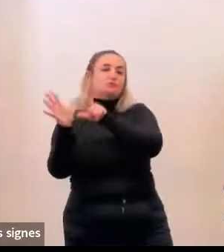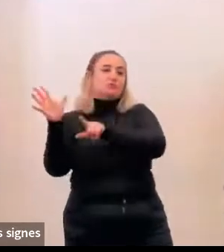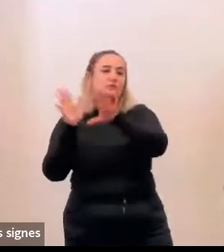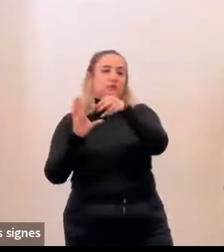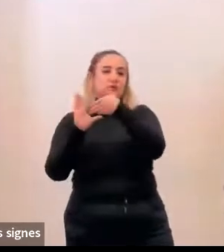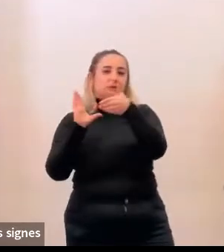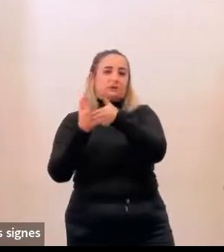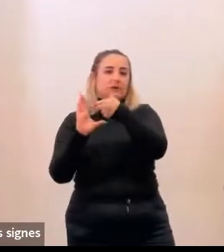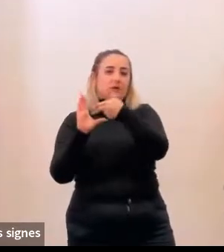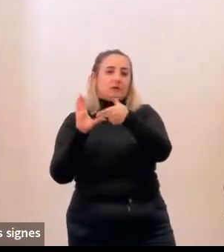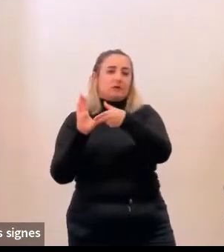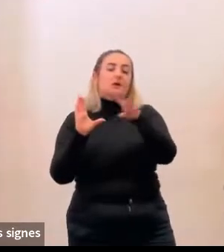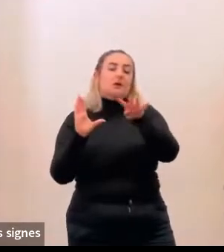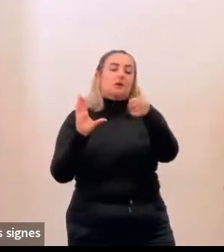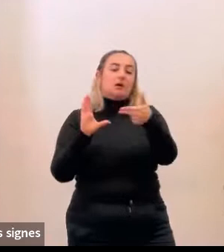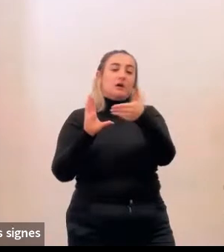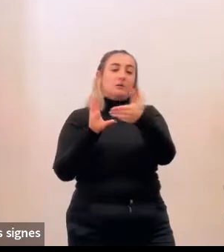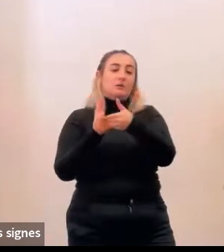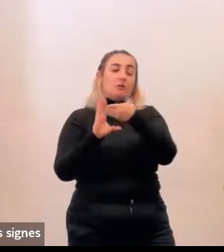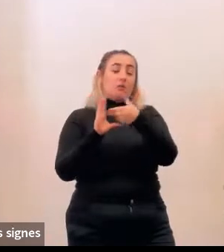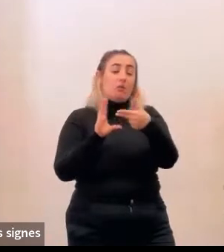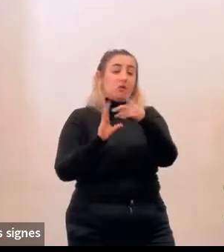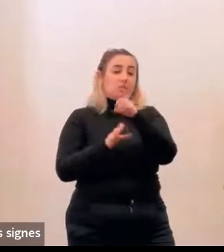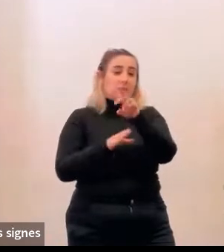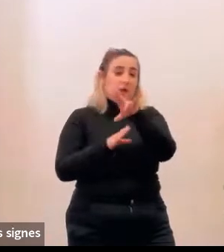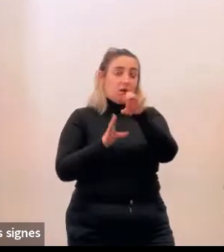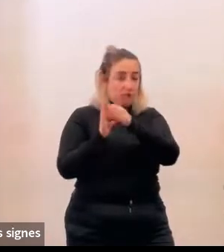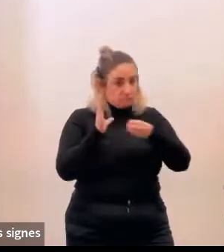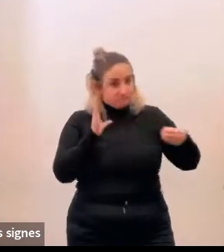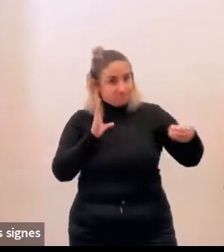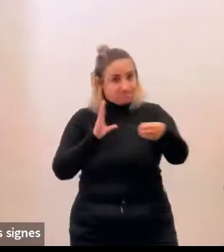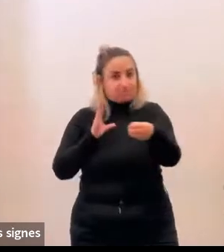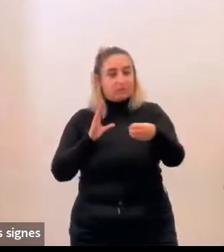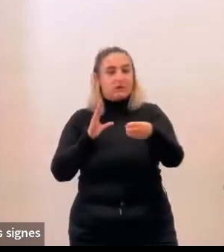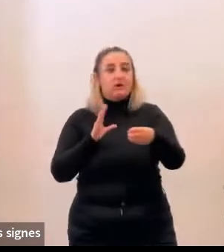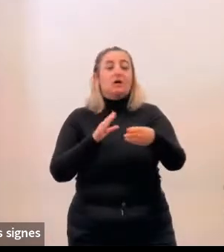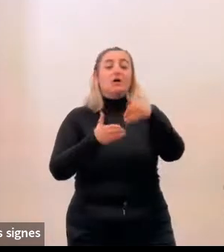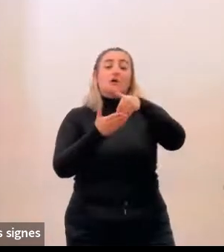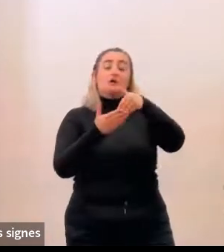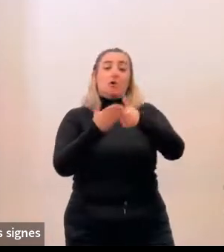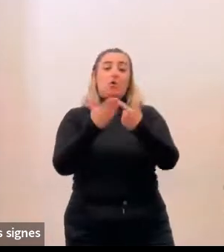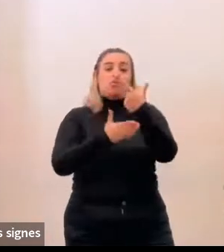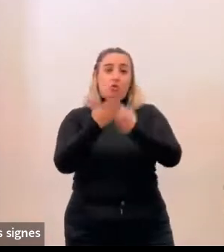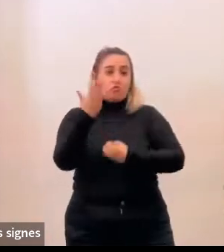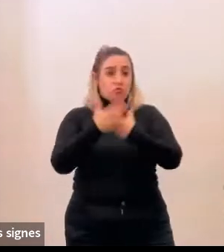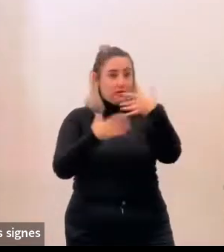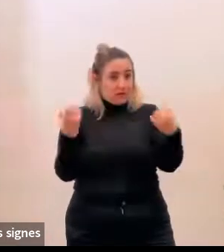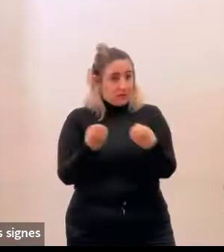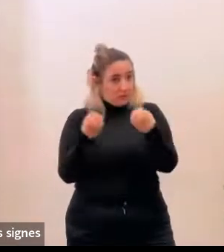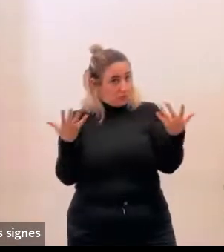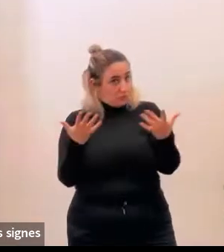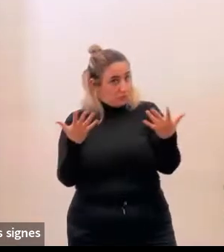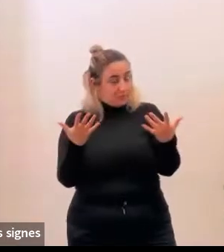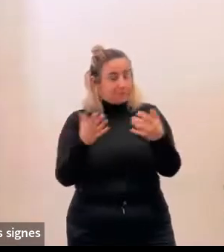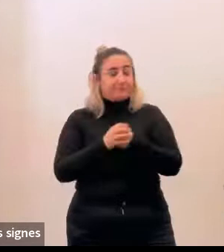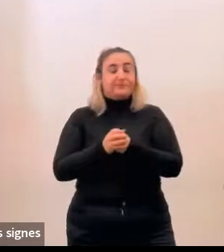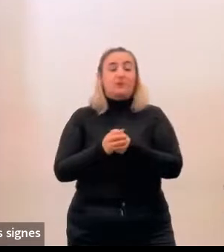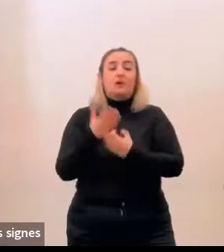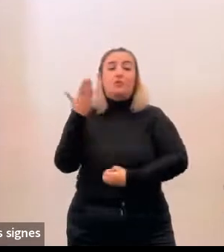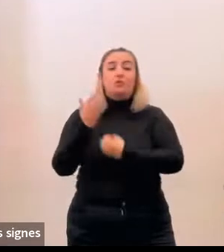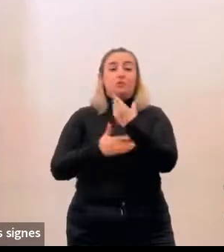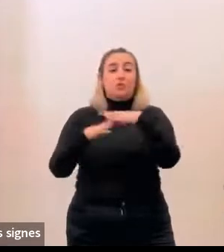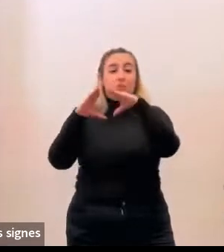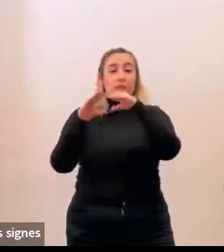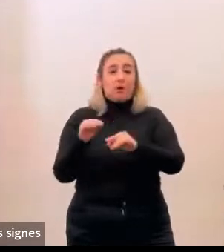la ville seront affectés au DRE, avec notamment deux nouvelles actions, la création d'un nouveau poste